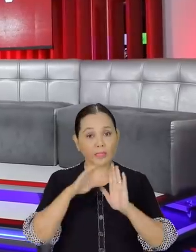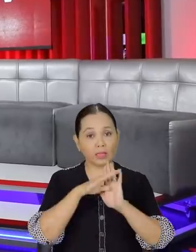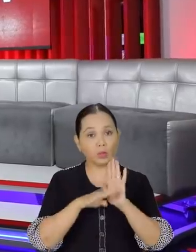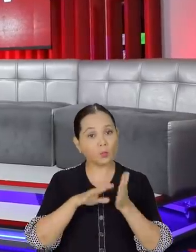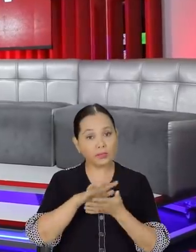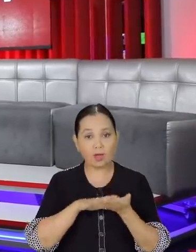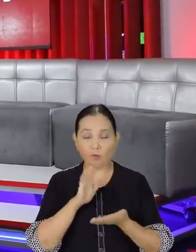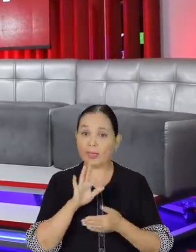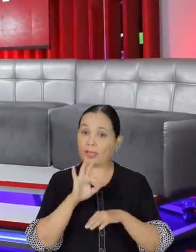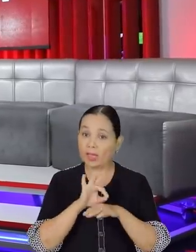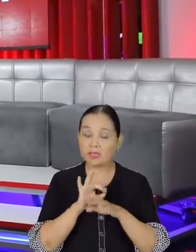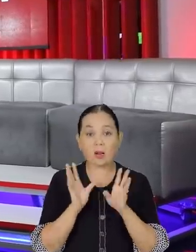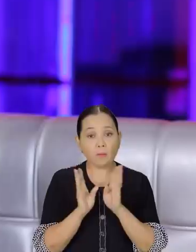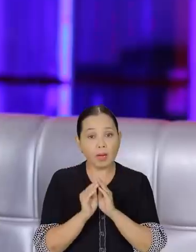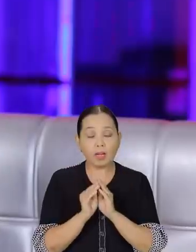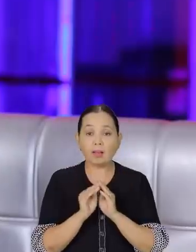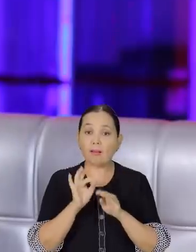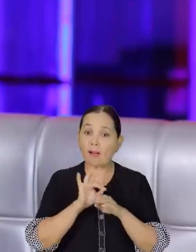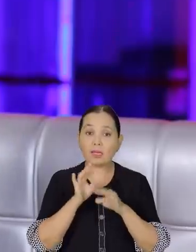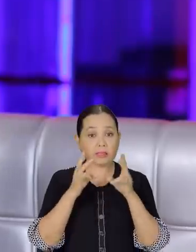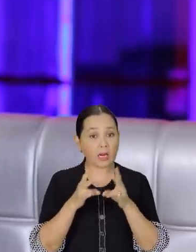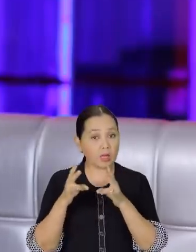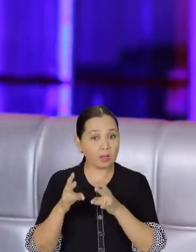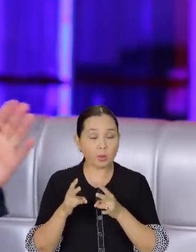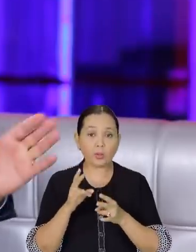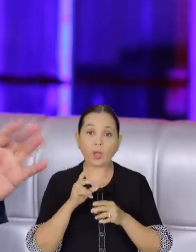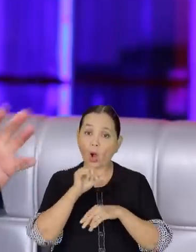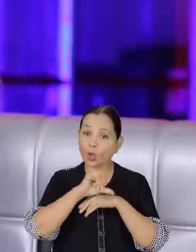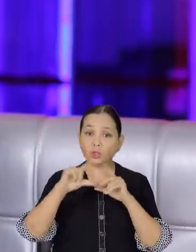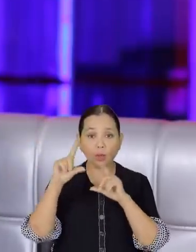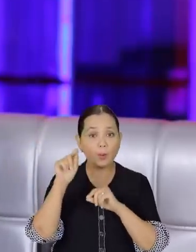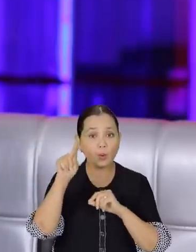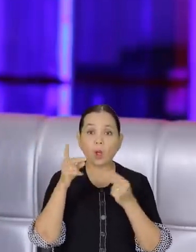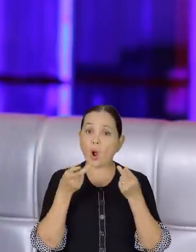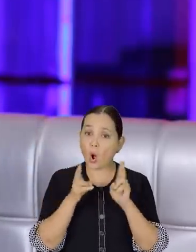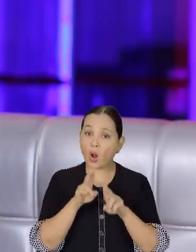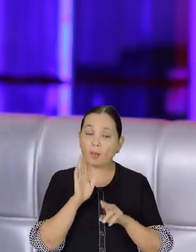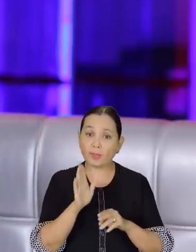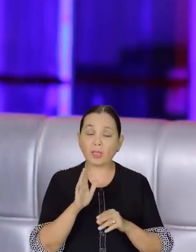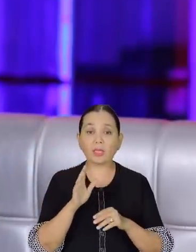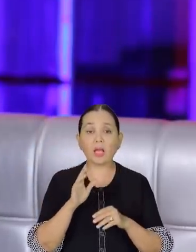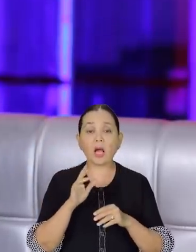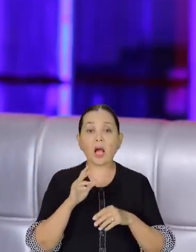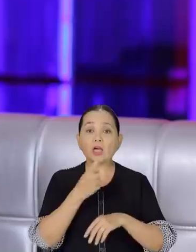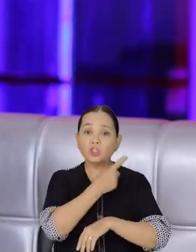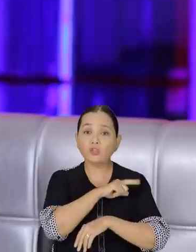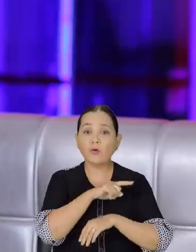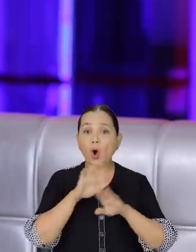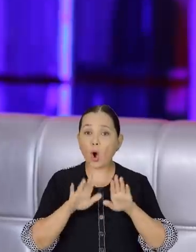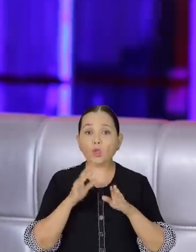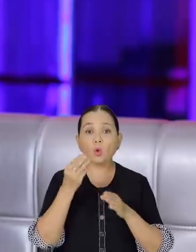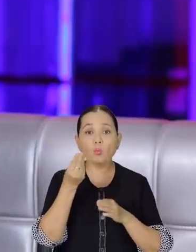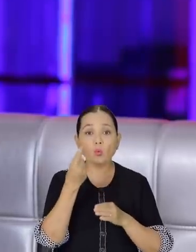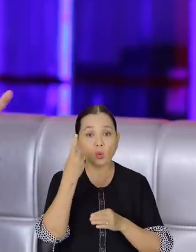Dasturimizni davom ettiramiz. Kasallik bilan xastalanayotganlar va xorijga borib u yerda qolib ketganlar. Shifoxona kuniga pul talab